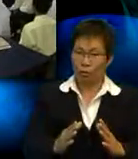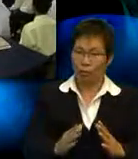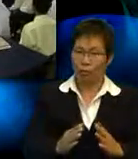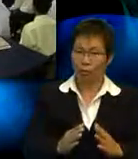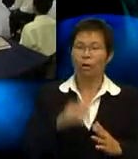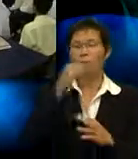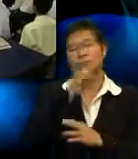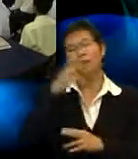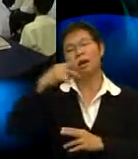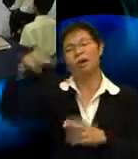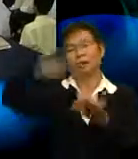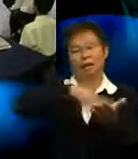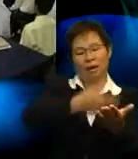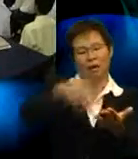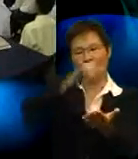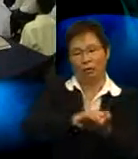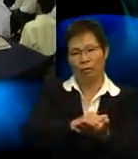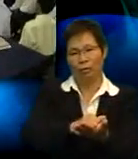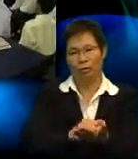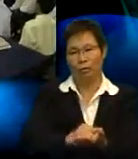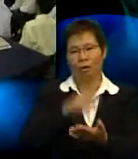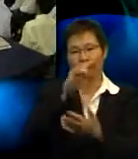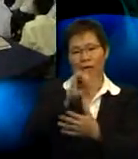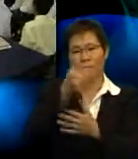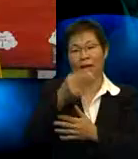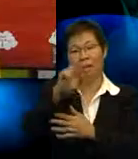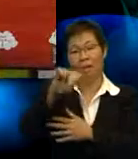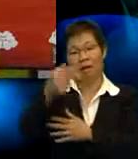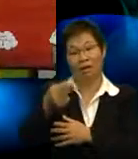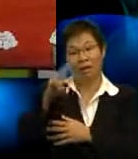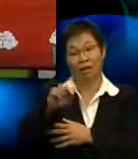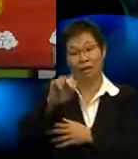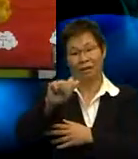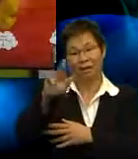menyanyikan lagu tersebut. Na, na, na, na, na.